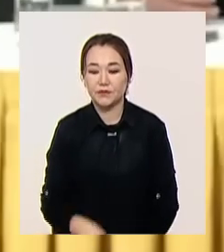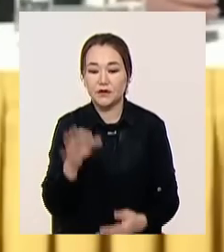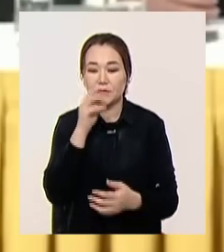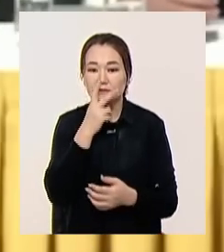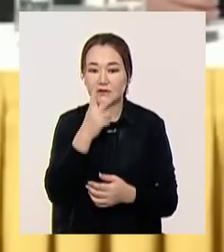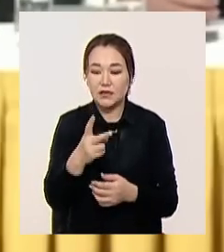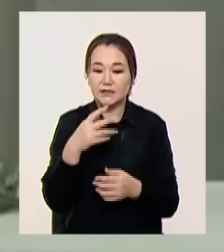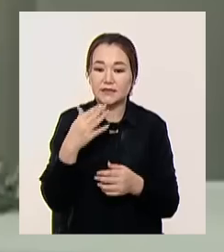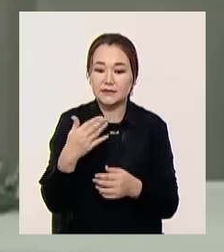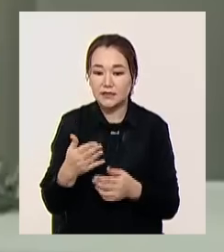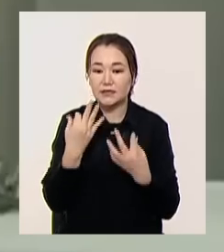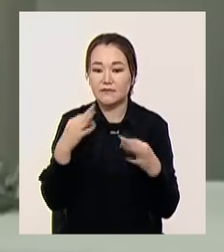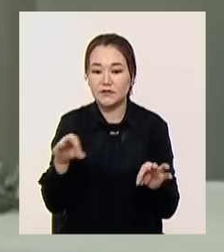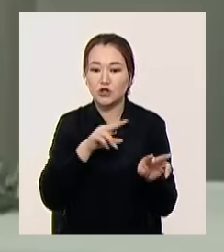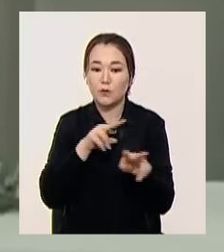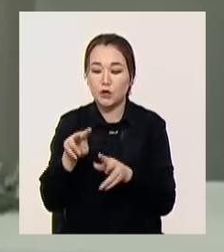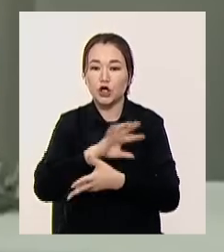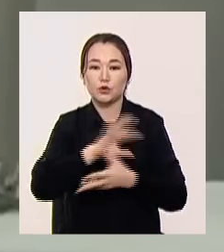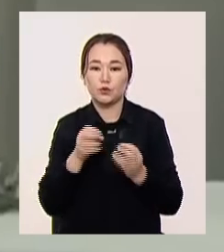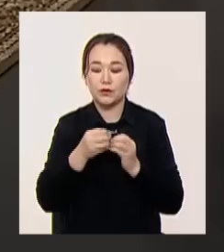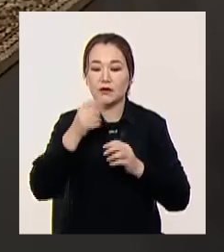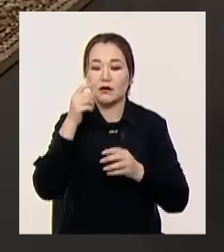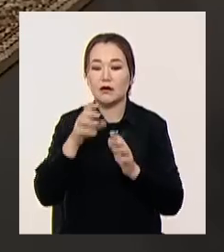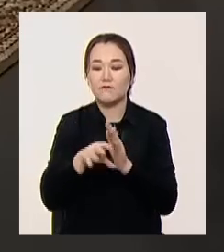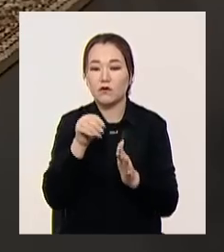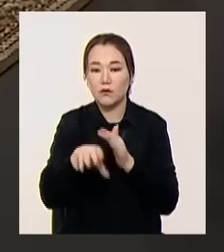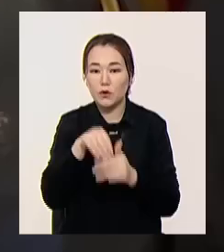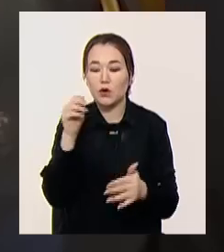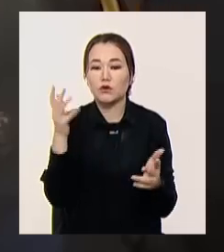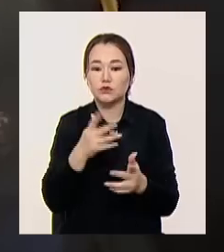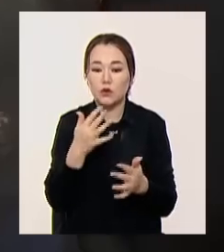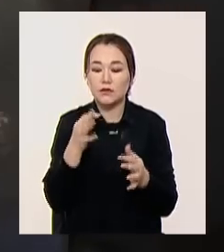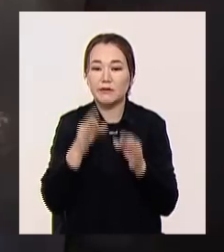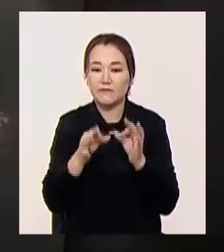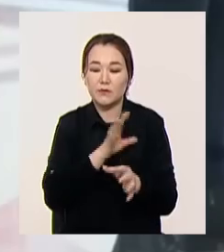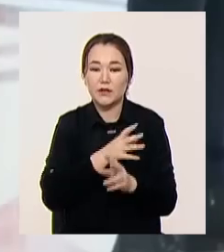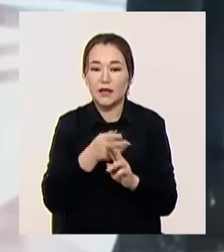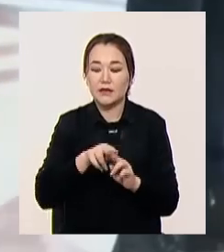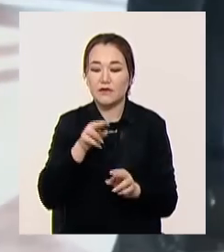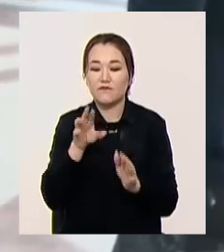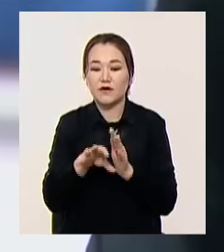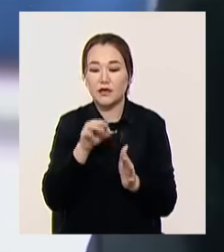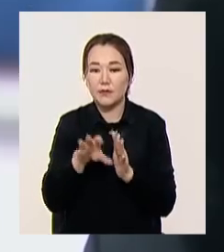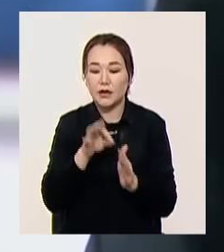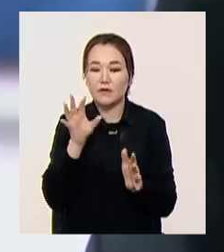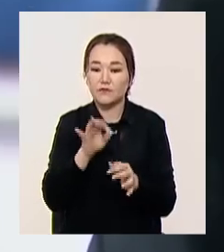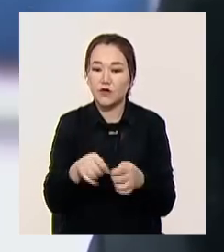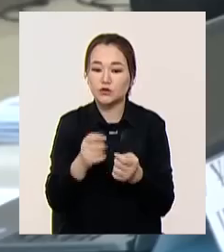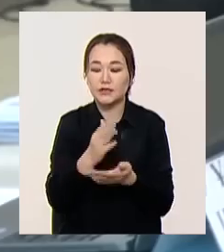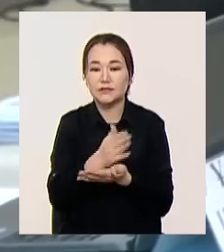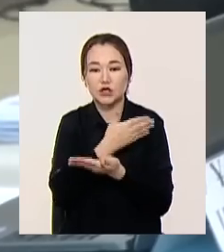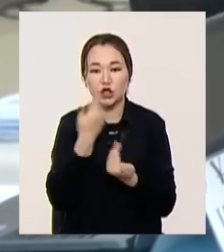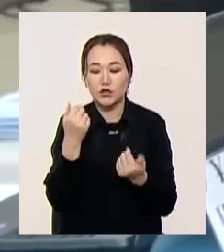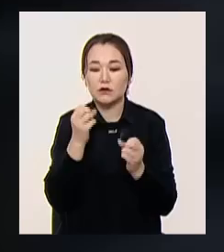Взгляд со стороны. Независимые наблюдатели подвели итоги голосования. Насколько справедливыми были эти выборы? Выявили ли они нарушения?